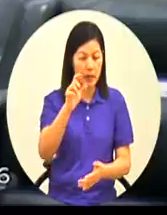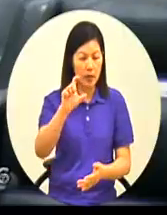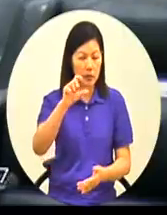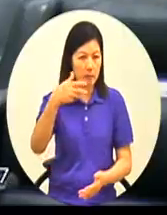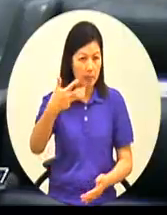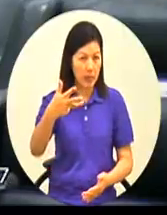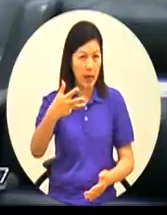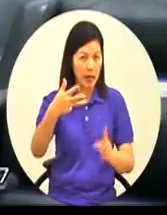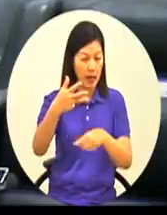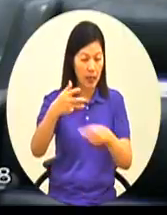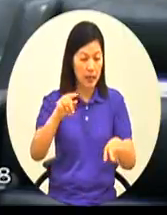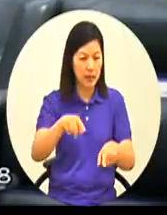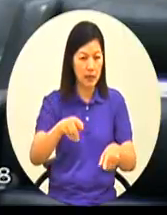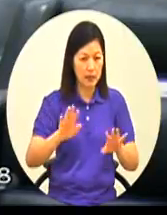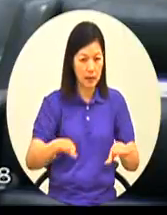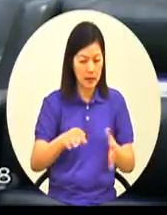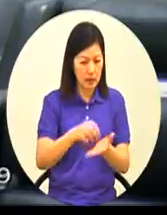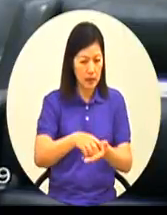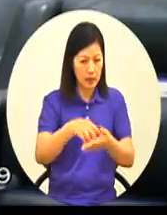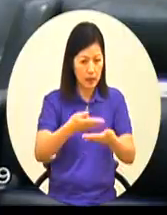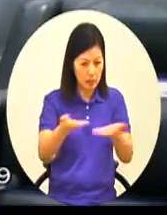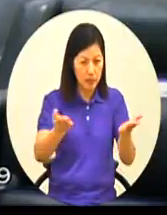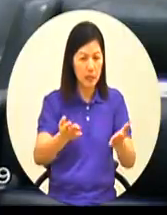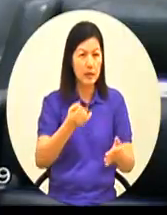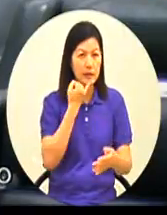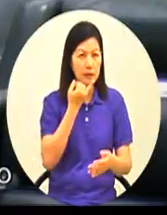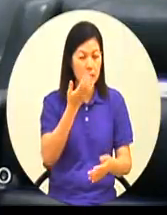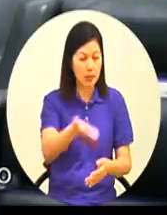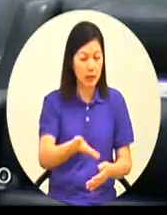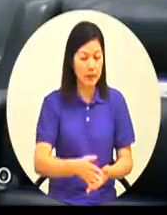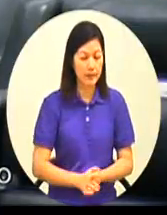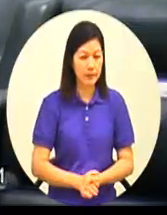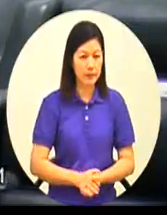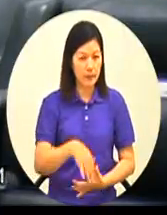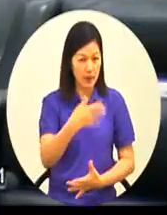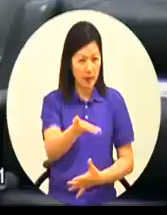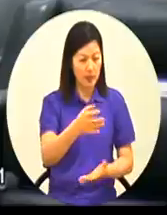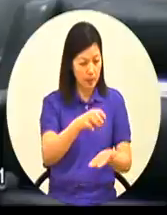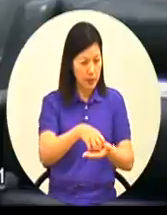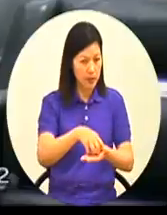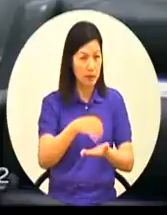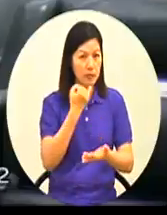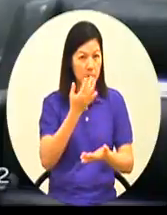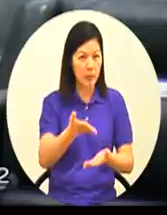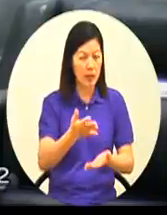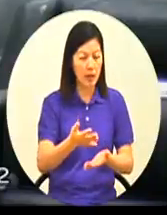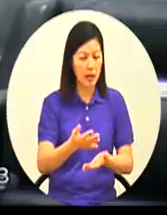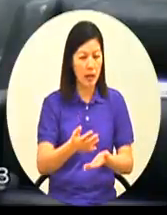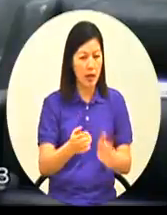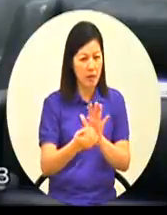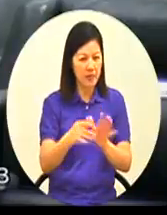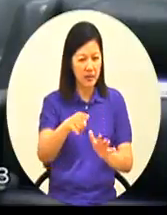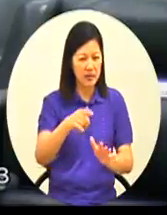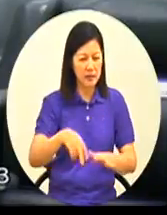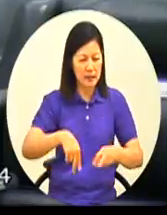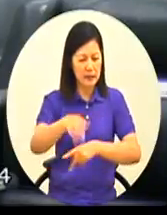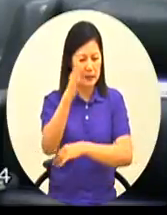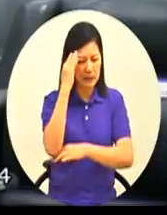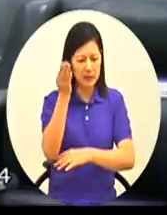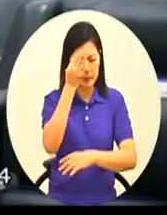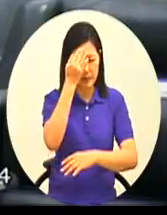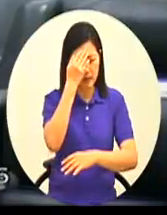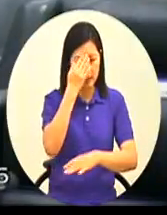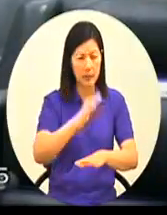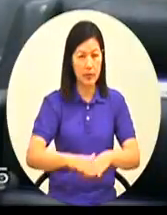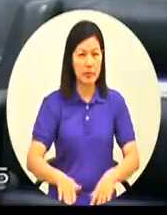以直接来发布、那是不是直接可以 给他们有这个证，那避免这个行政上面的一个繁琐。那第